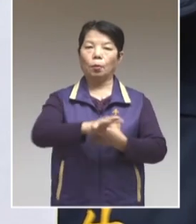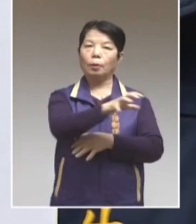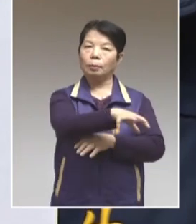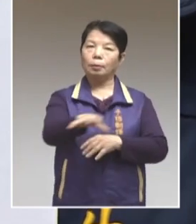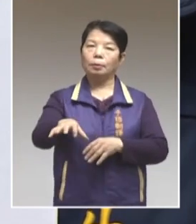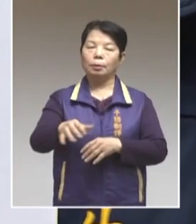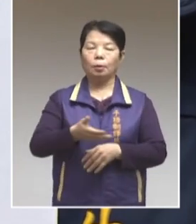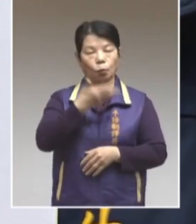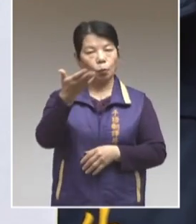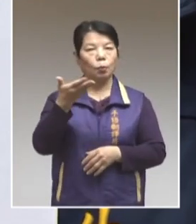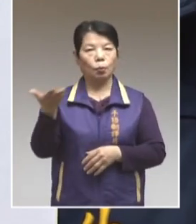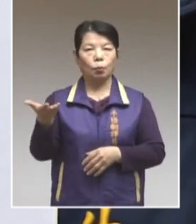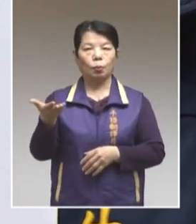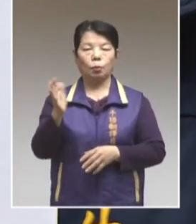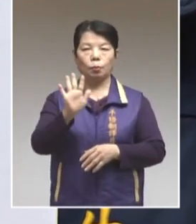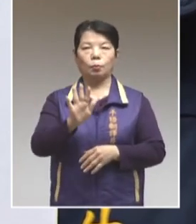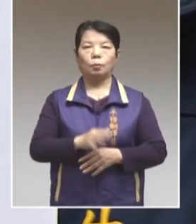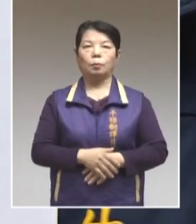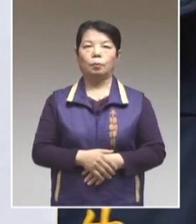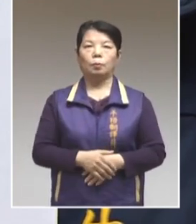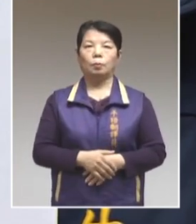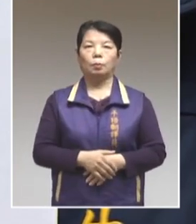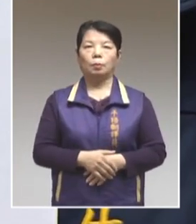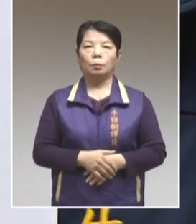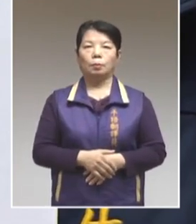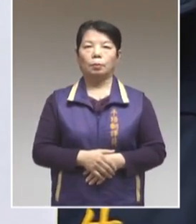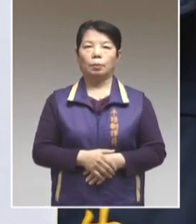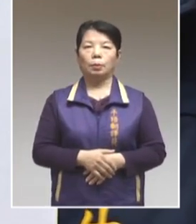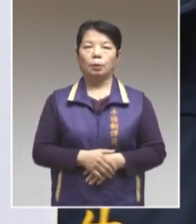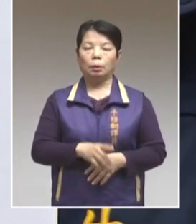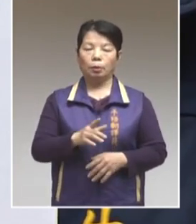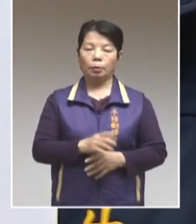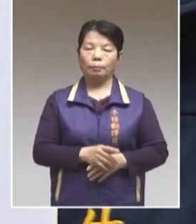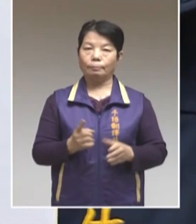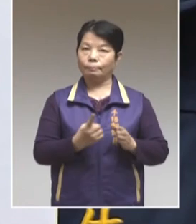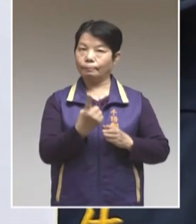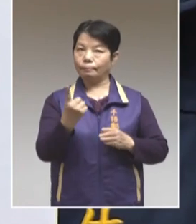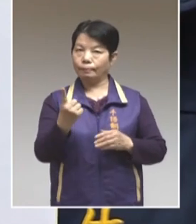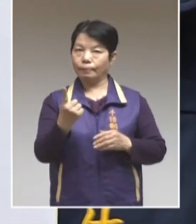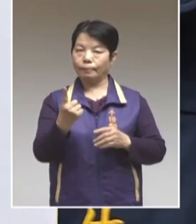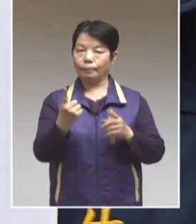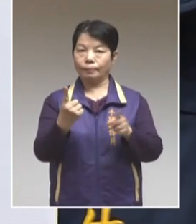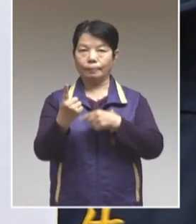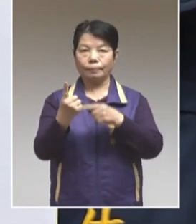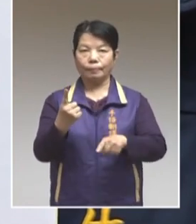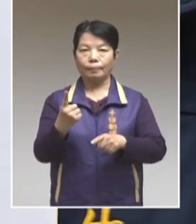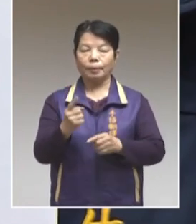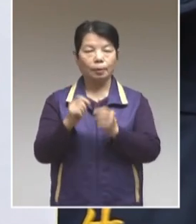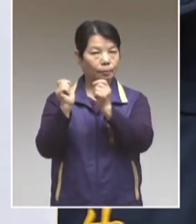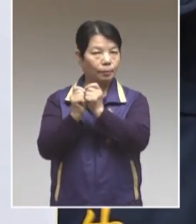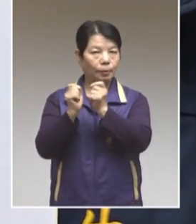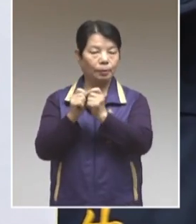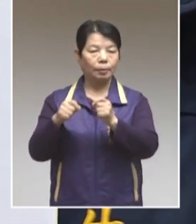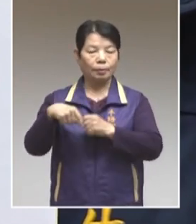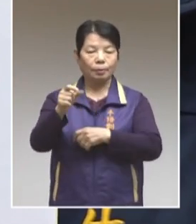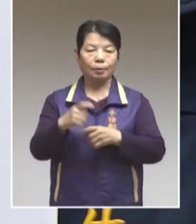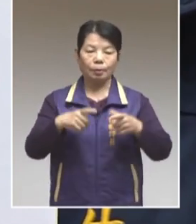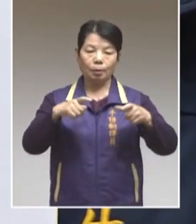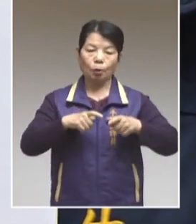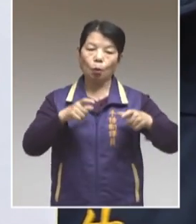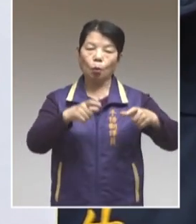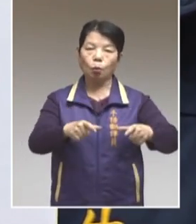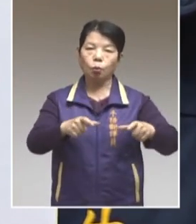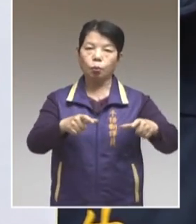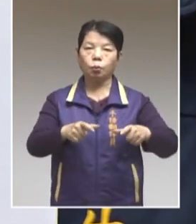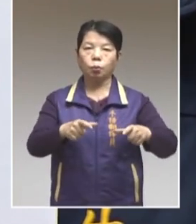留或旅游的一个状况，那其中也有1位，他在近日有参加宴席，那这个